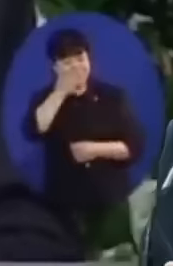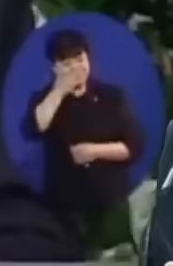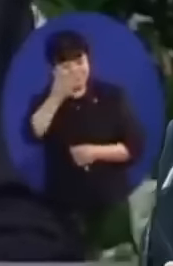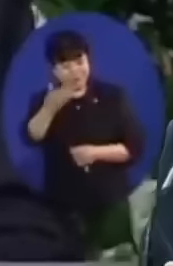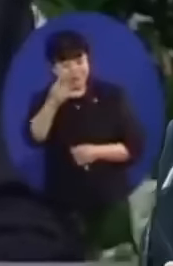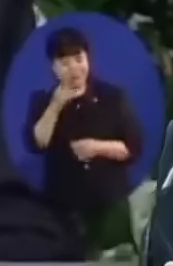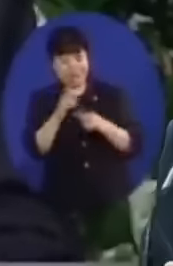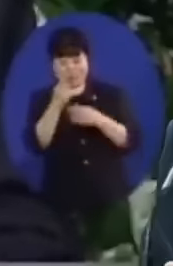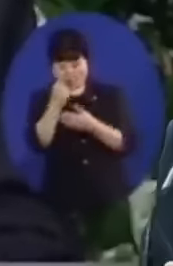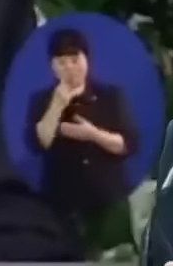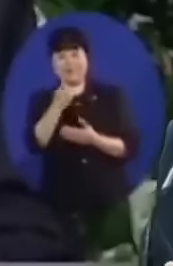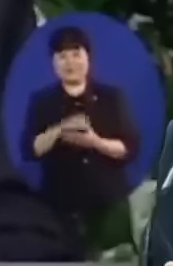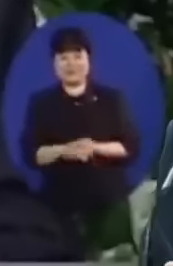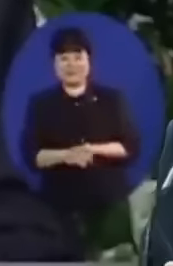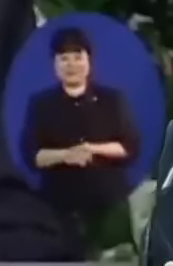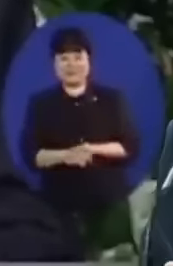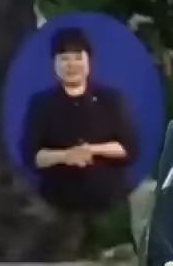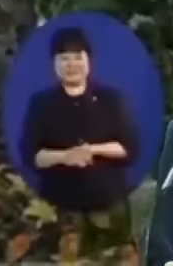위해서 교회에 나가는 것입니다.